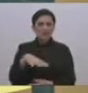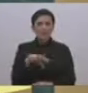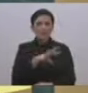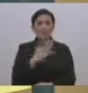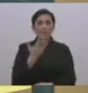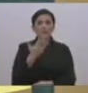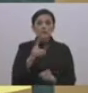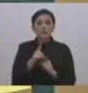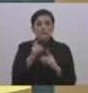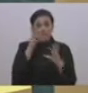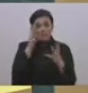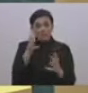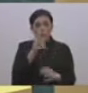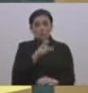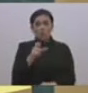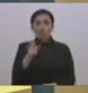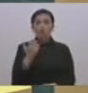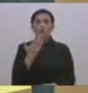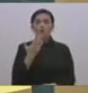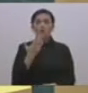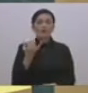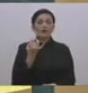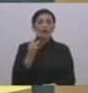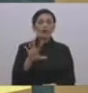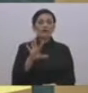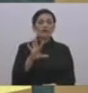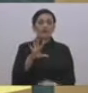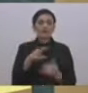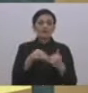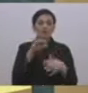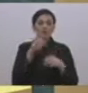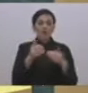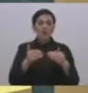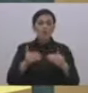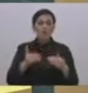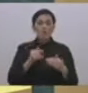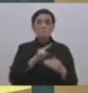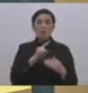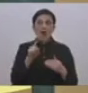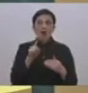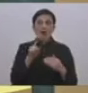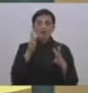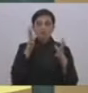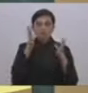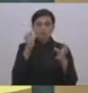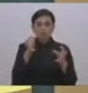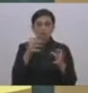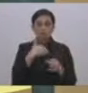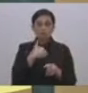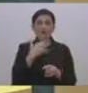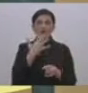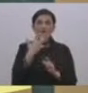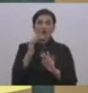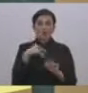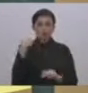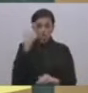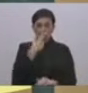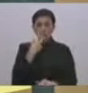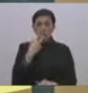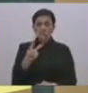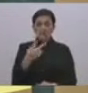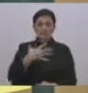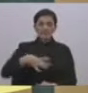რომელი აი ესეთი ბოროტი ადამიანი, რომელსაც არ აინტერესებს დეოკუპაცია. მაგრამ ეს ბოროტება ჩვენ ნაცმოძრაობის სახით ვნახეთ